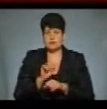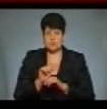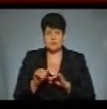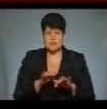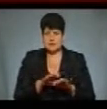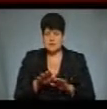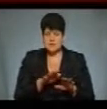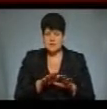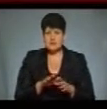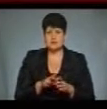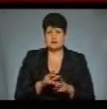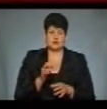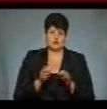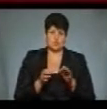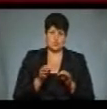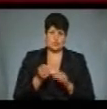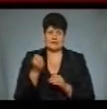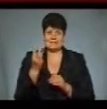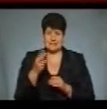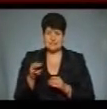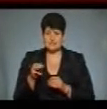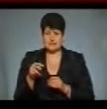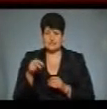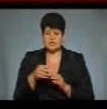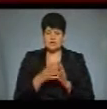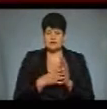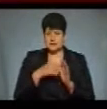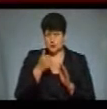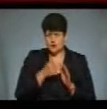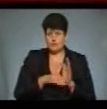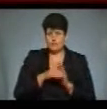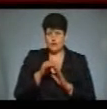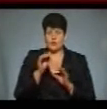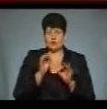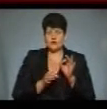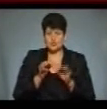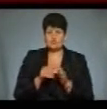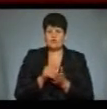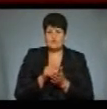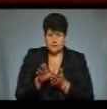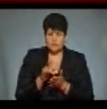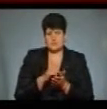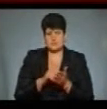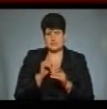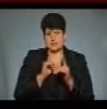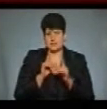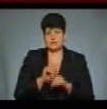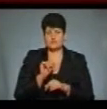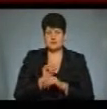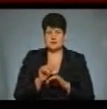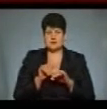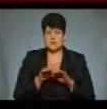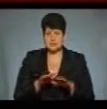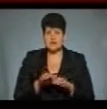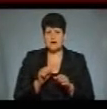ухвали апеляційного суду. 13 травня 2019-го Верховний суд відмовив Тернопільській міській раді у зупиненні дії